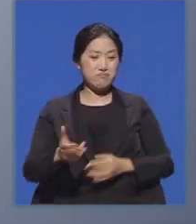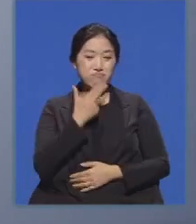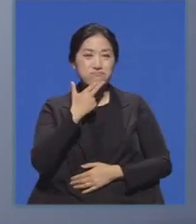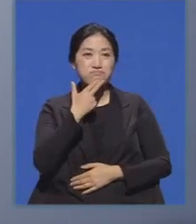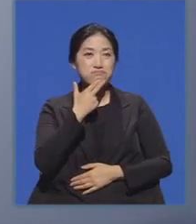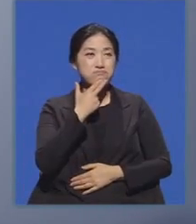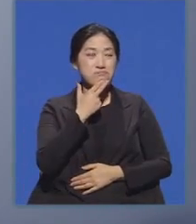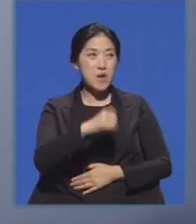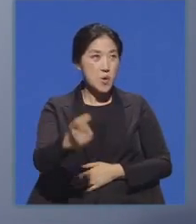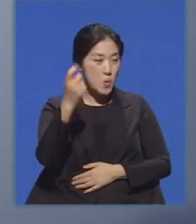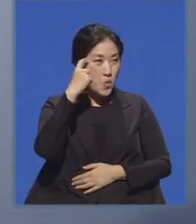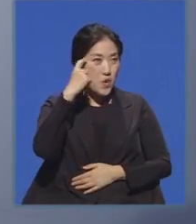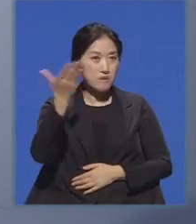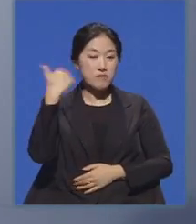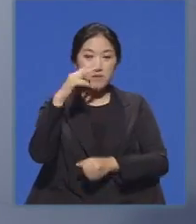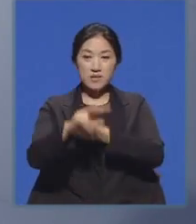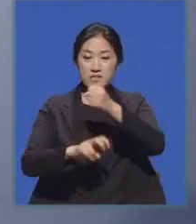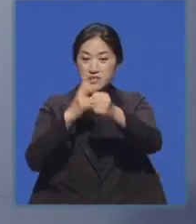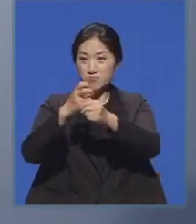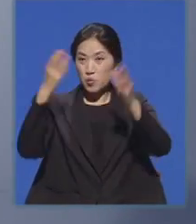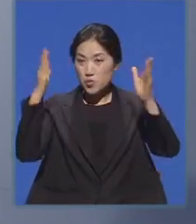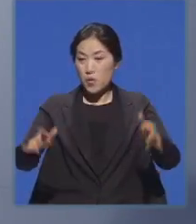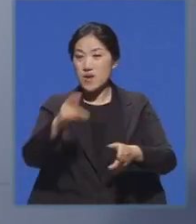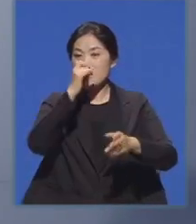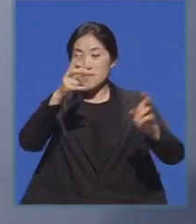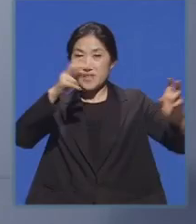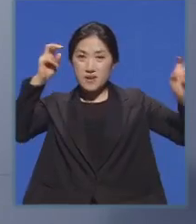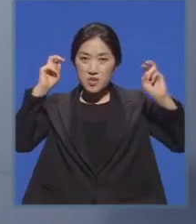합니다. 왜냐하면요. 지난 20년 동안